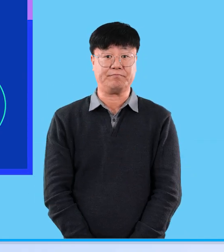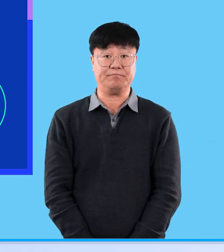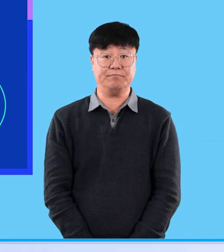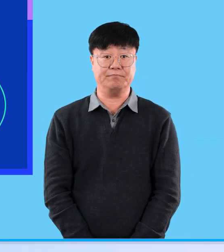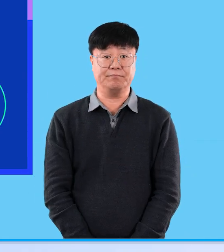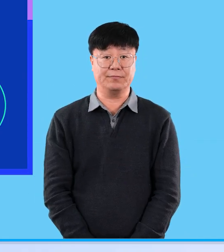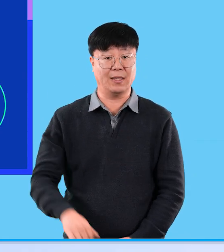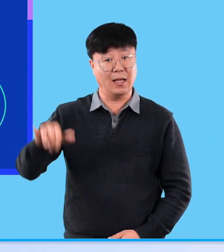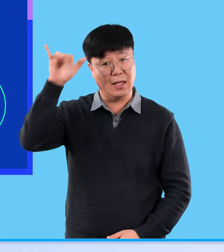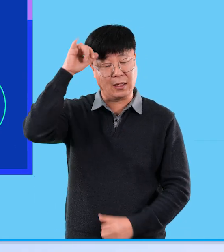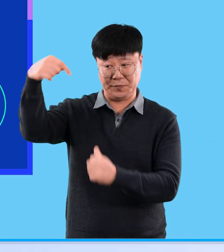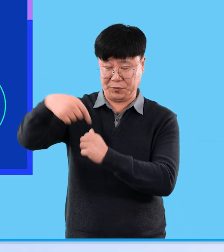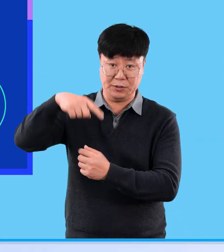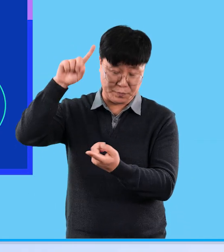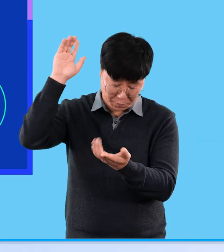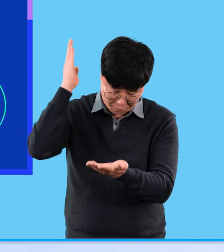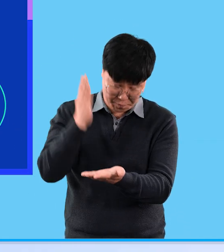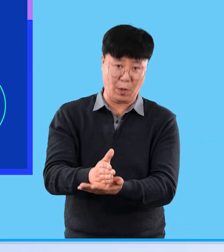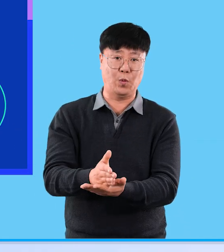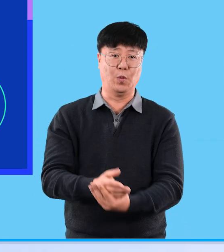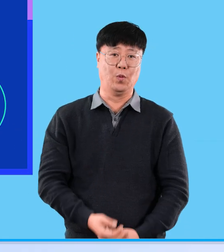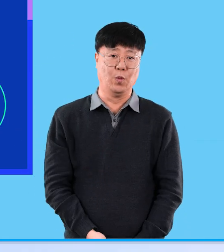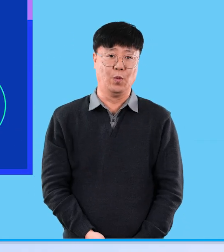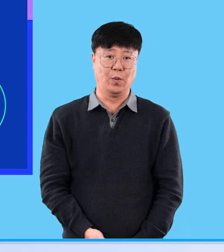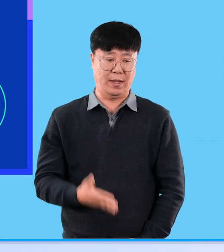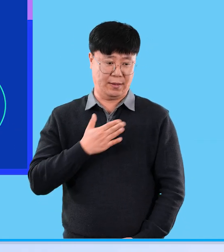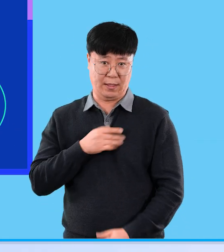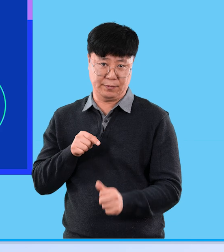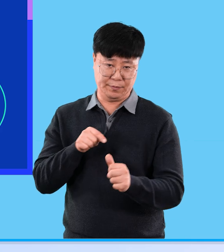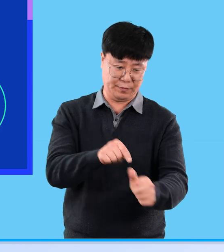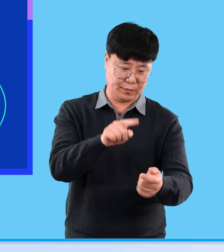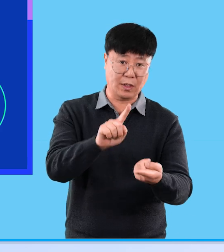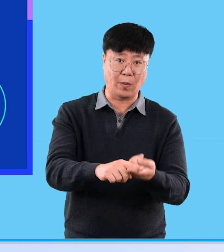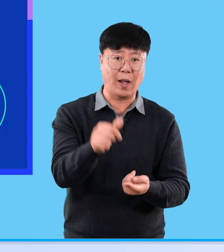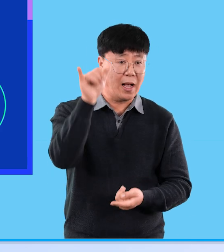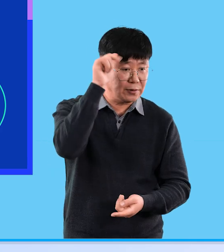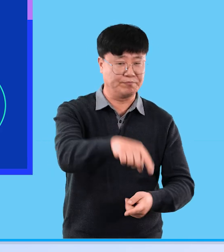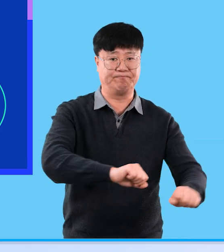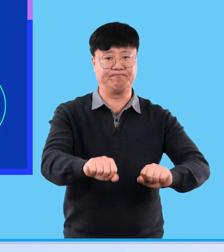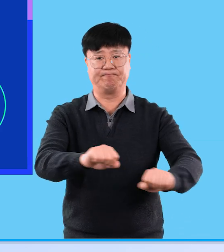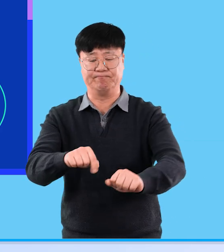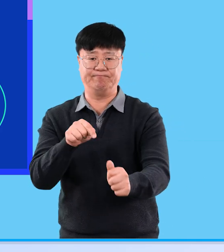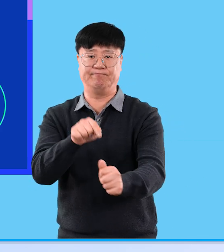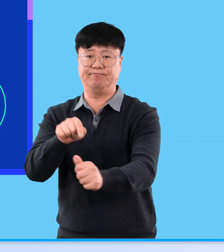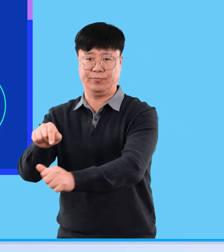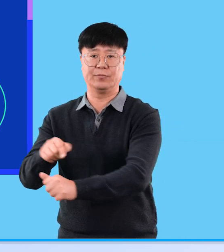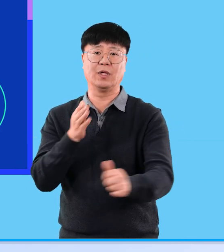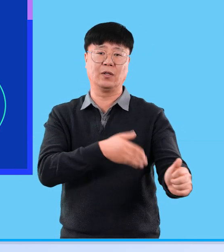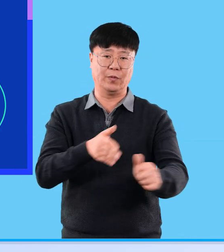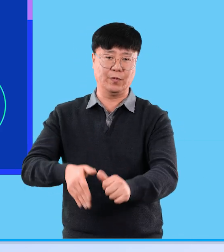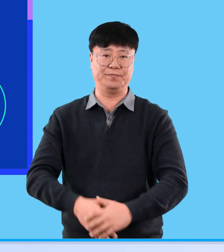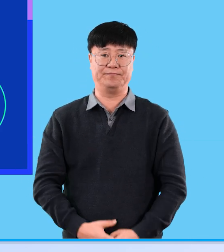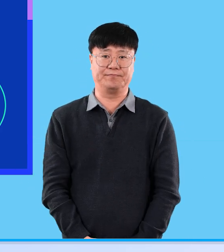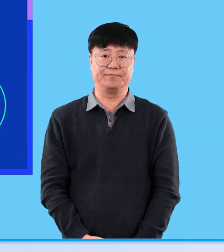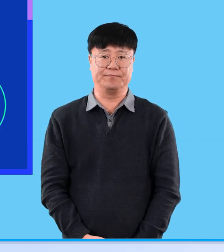같습니다. AI가 시키는 대로 하지 말고 내가 시키는 대로 AI를 움직이세요.